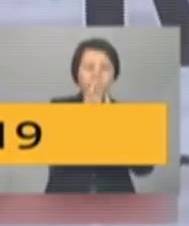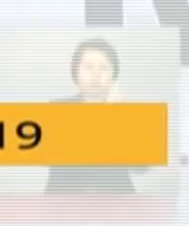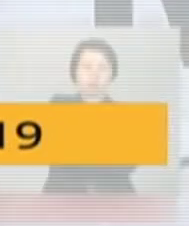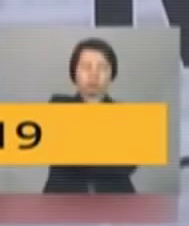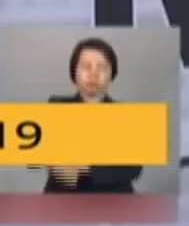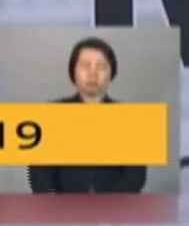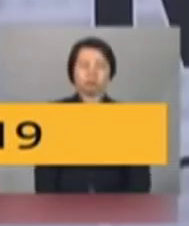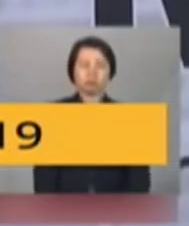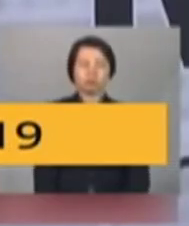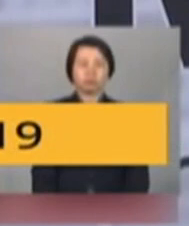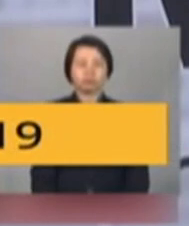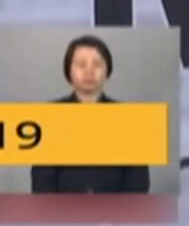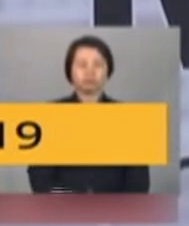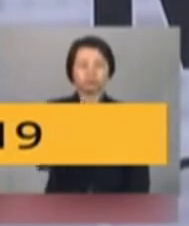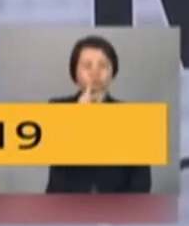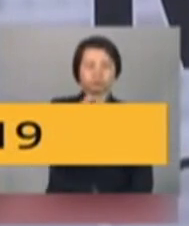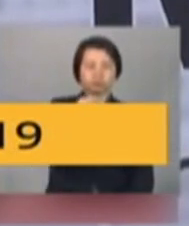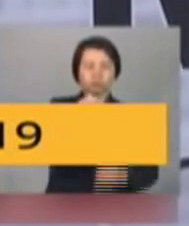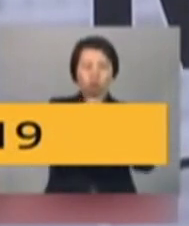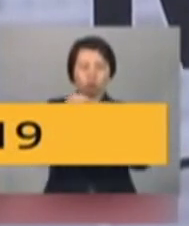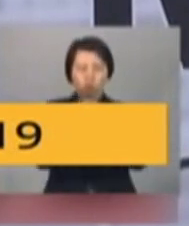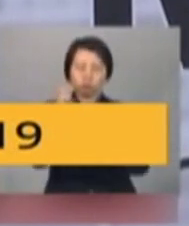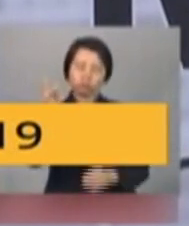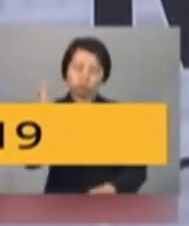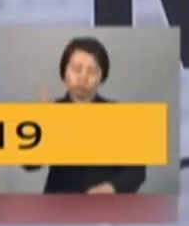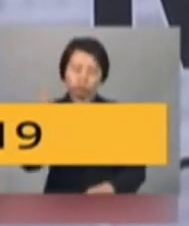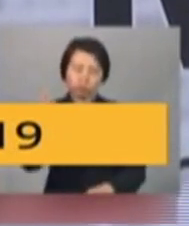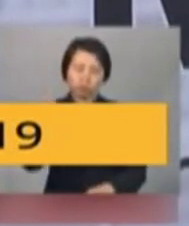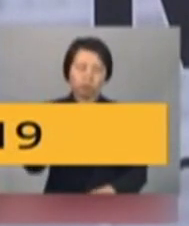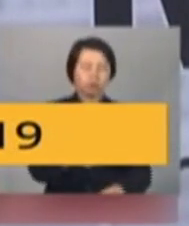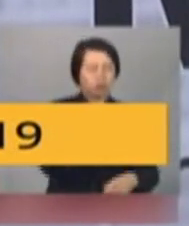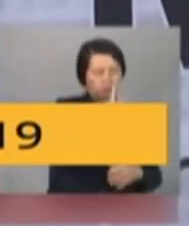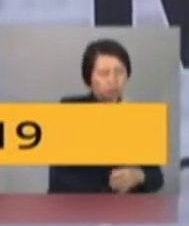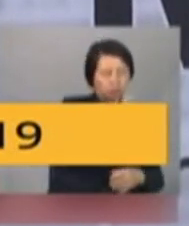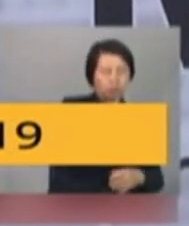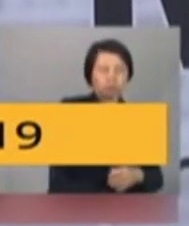penyakit kronik. Kes kematian ke-17 merupakan kes